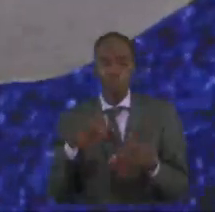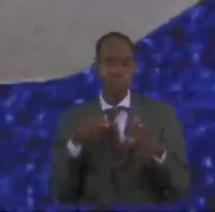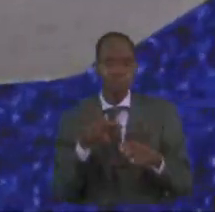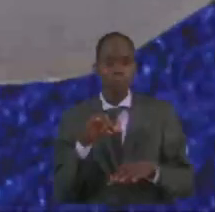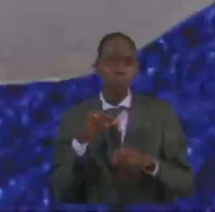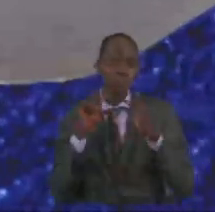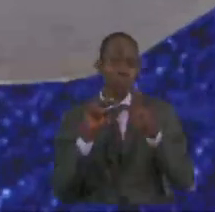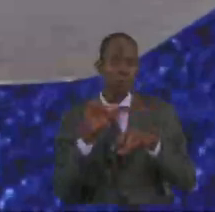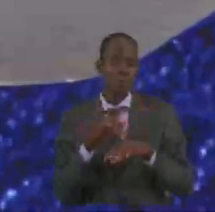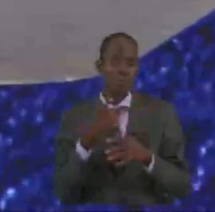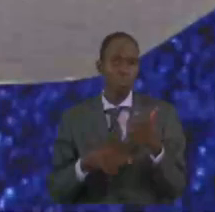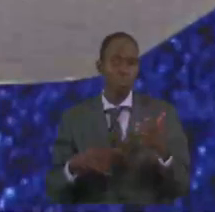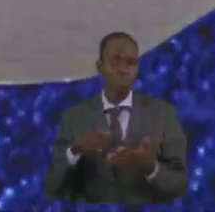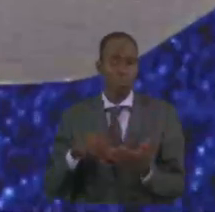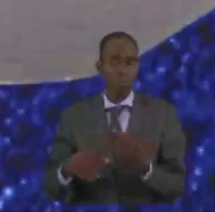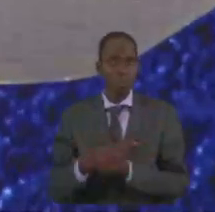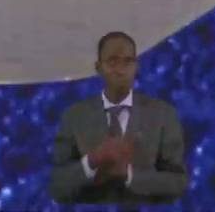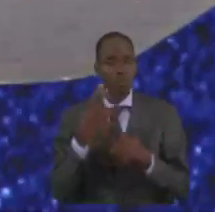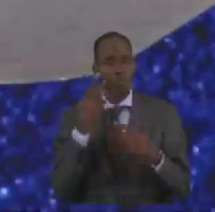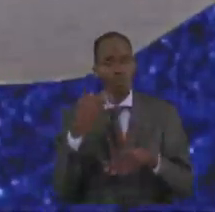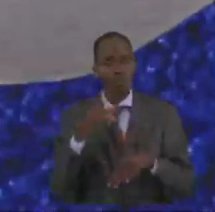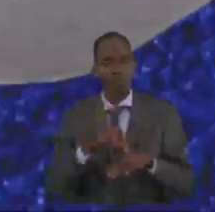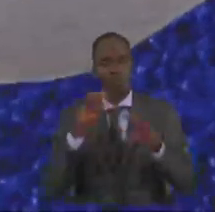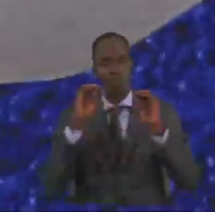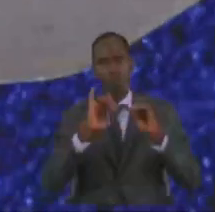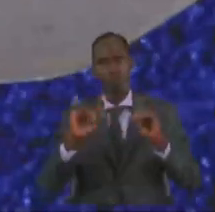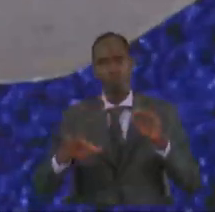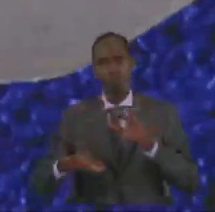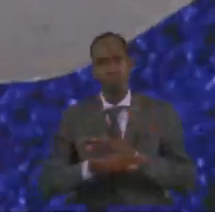aujourd'hui, nous allons voir cela sous trois points.